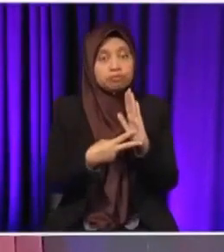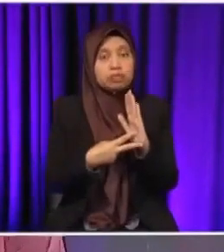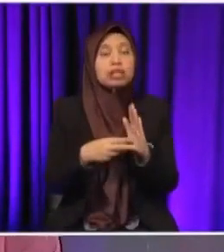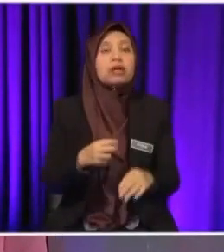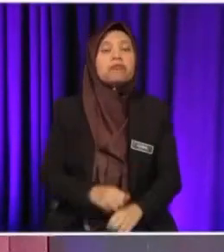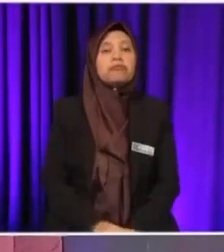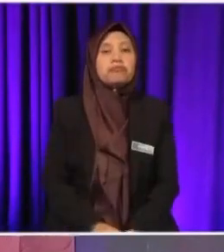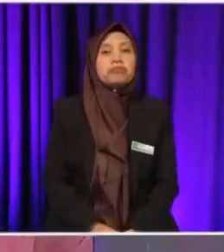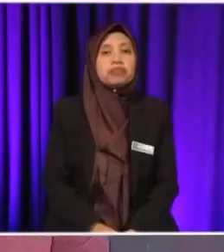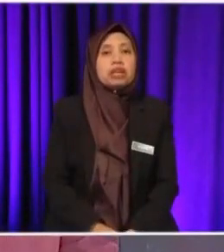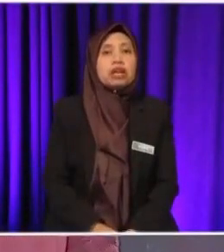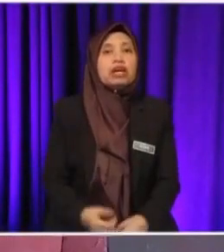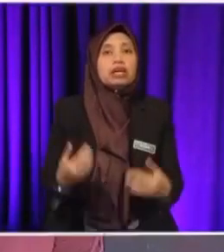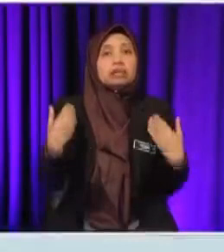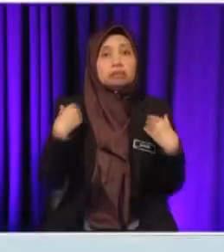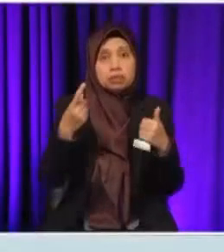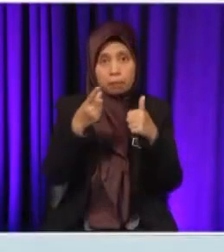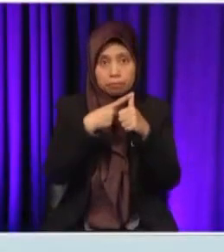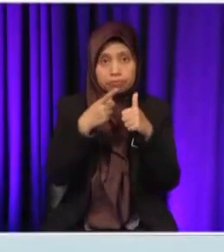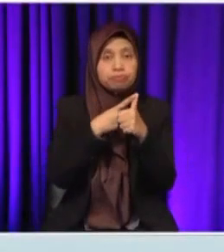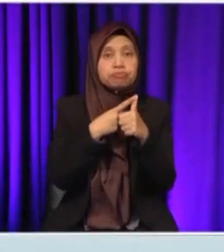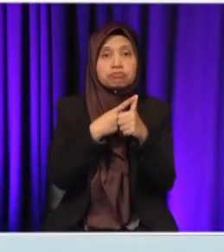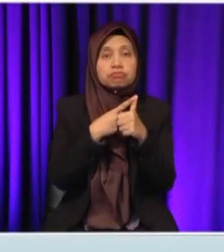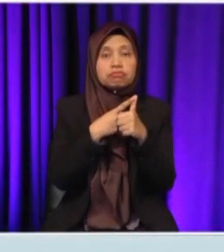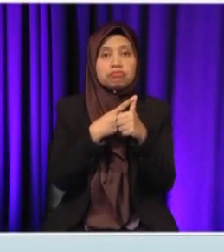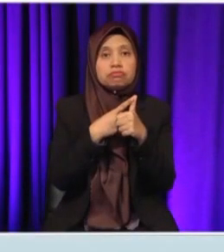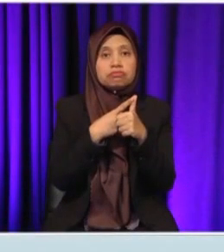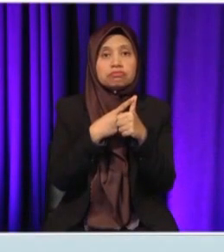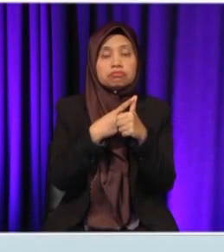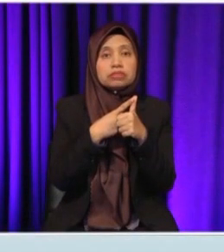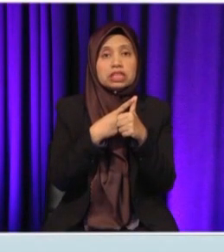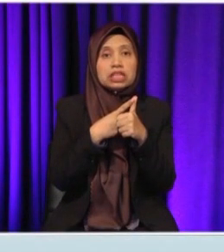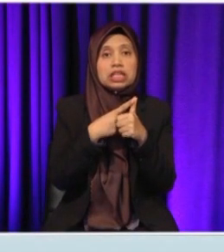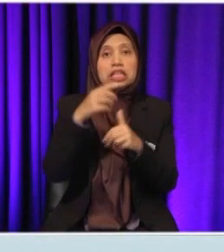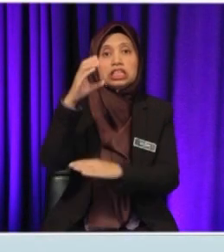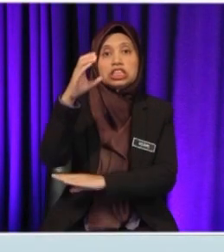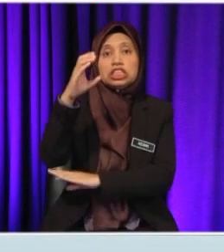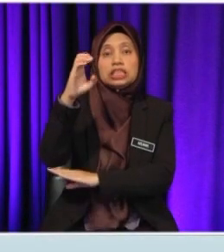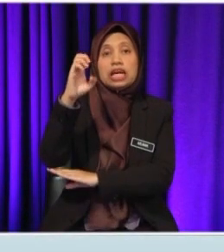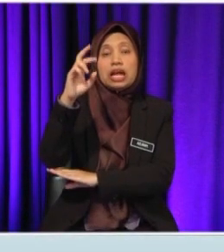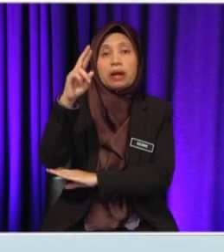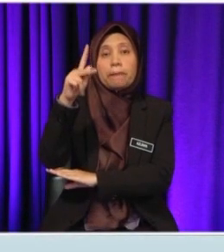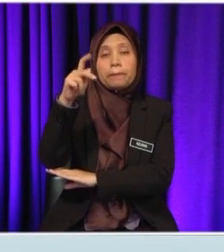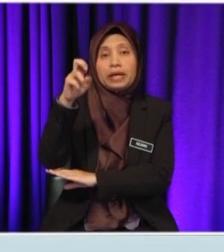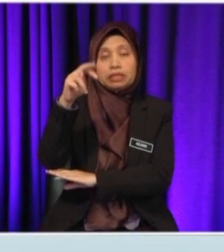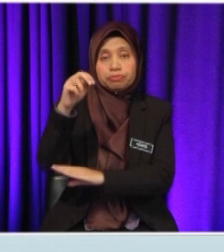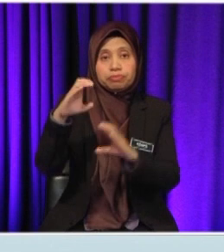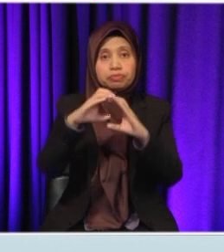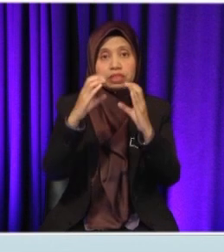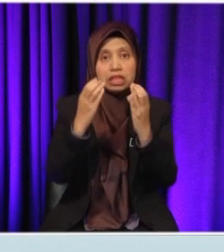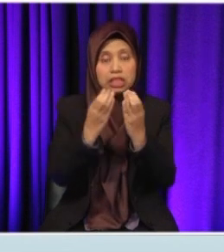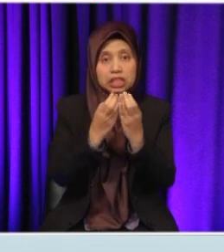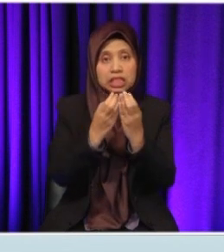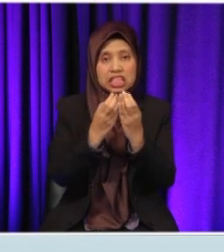kan. Okey, kat sini saya ambil tiga saja. Yang pertama, okey, yang pertama adalah cerpen akronim, iaitu sepatah akronim singkatan